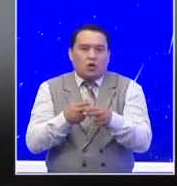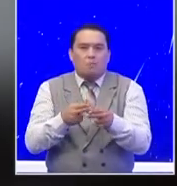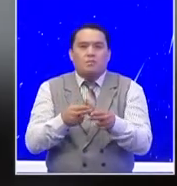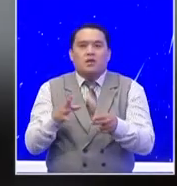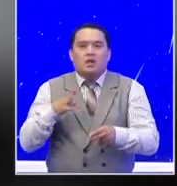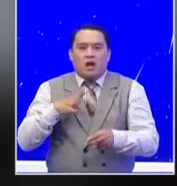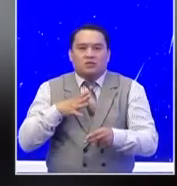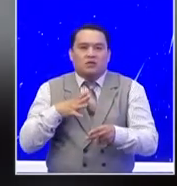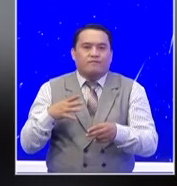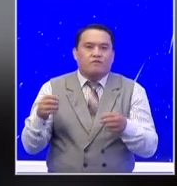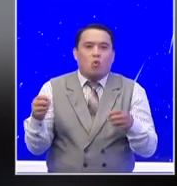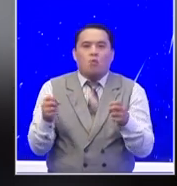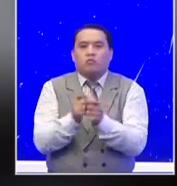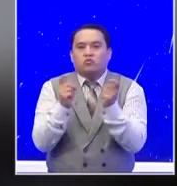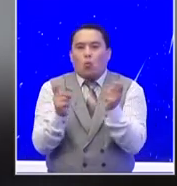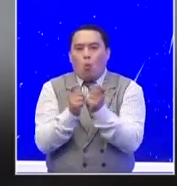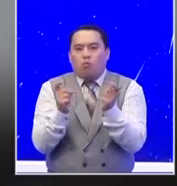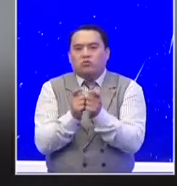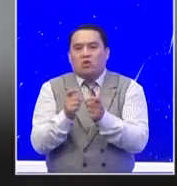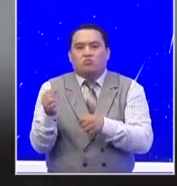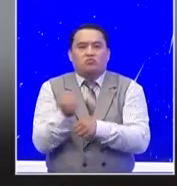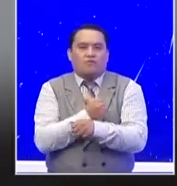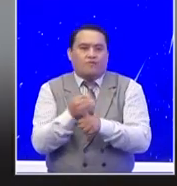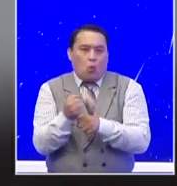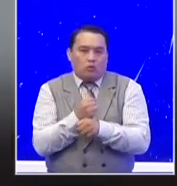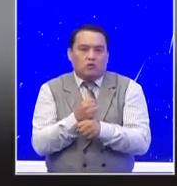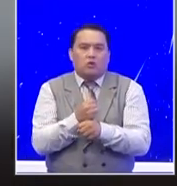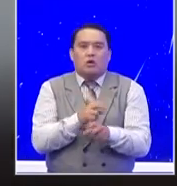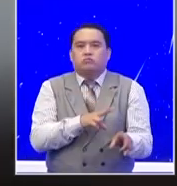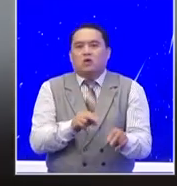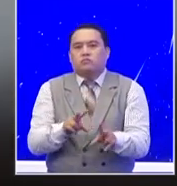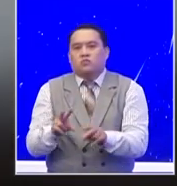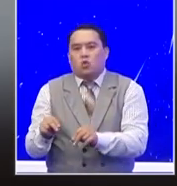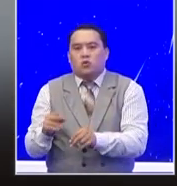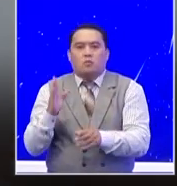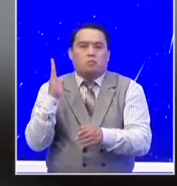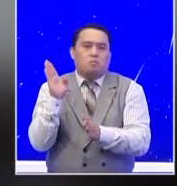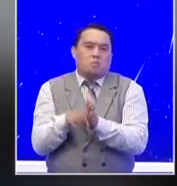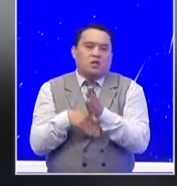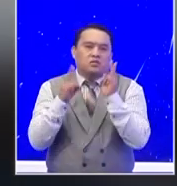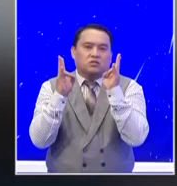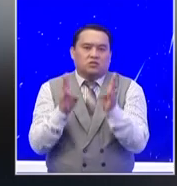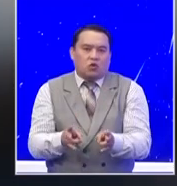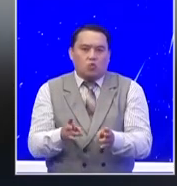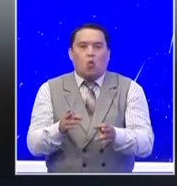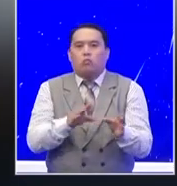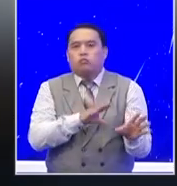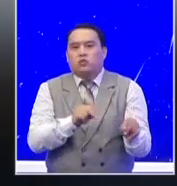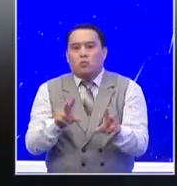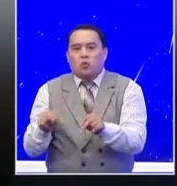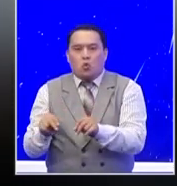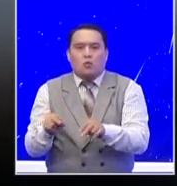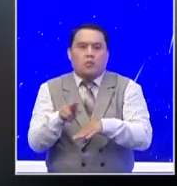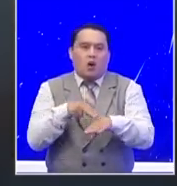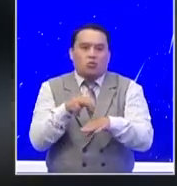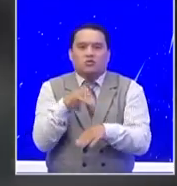переезда разгорелся конфликт, едва не переросший в драку. К счастью, обошлось без происшествий. Сотрудники батальона патрульной полиции